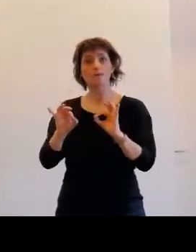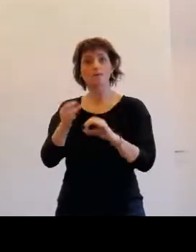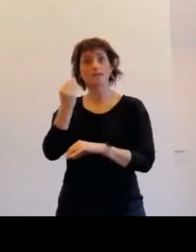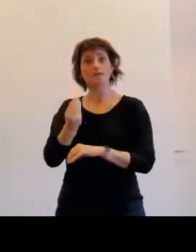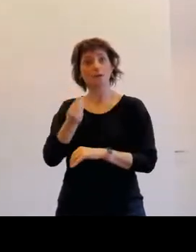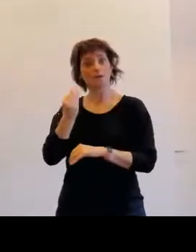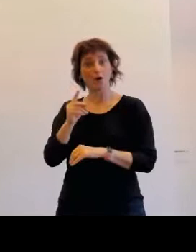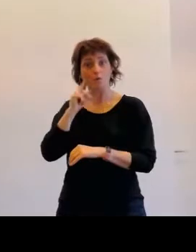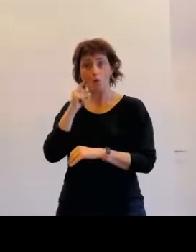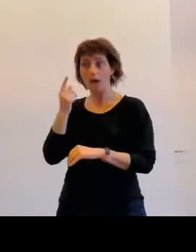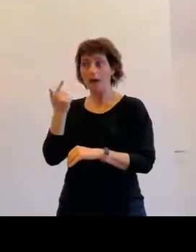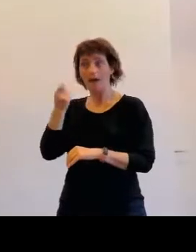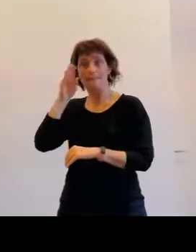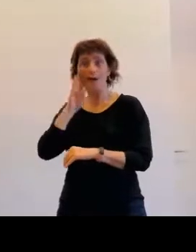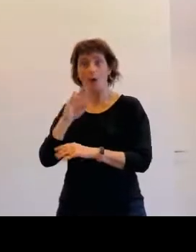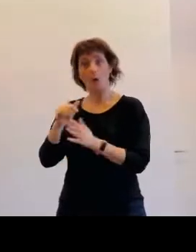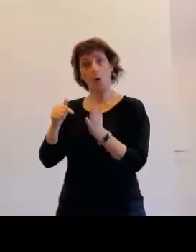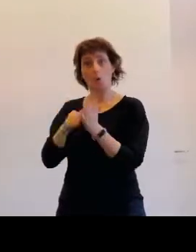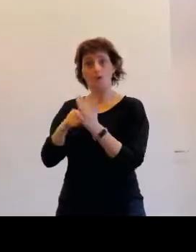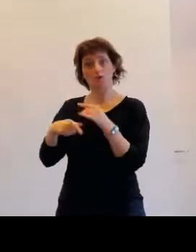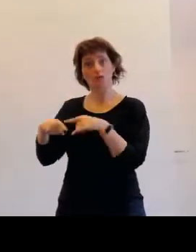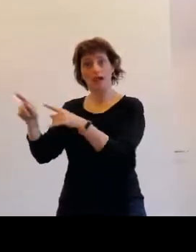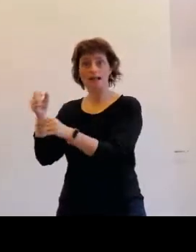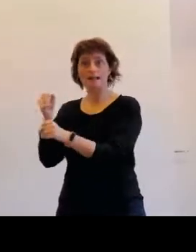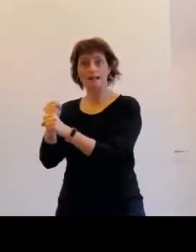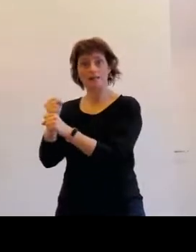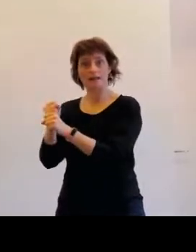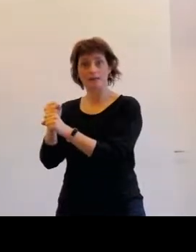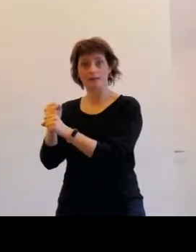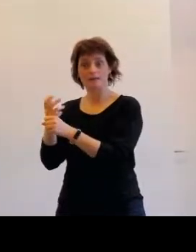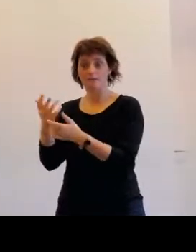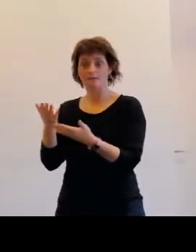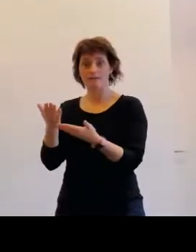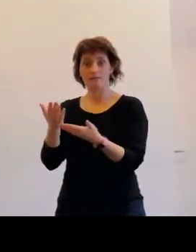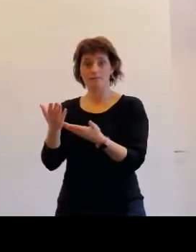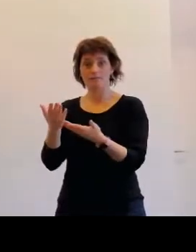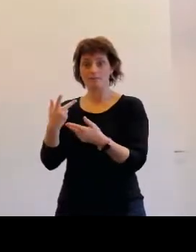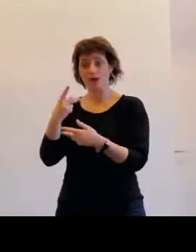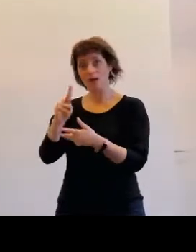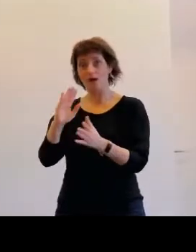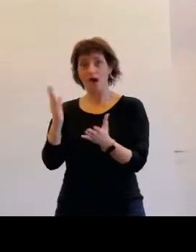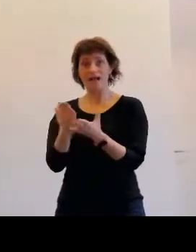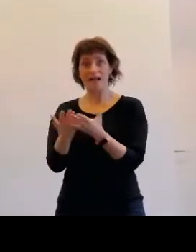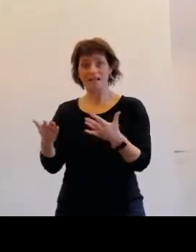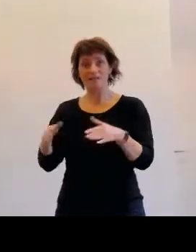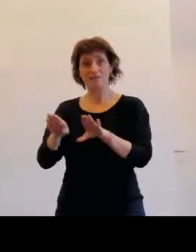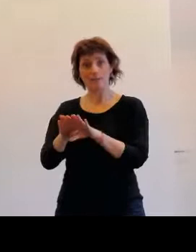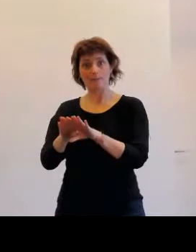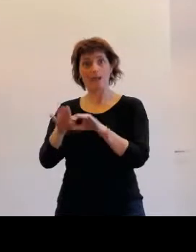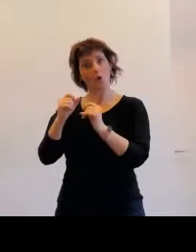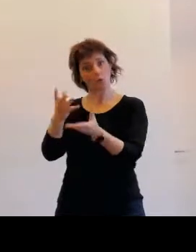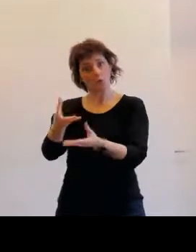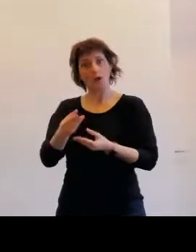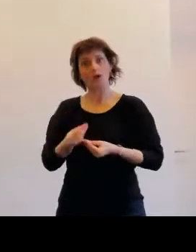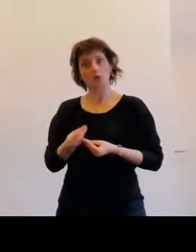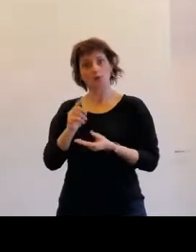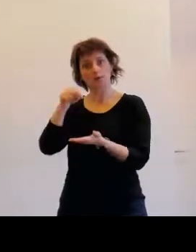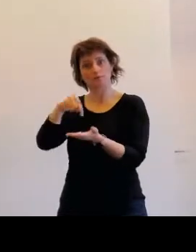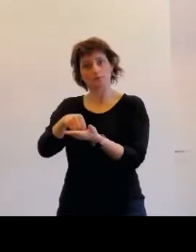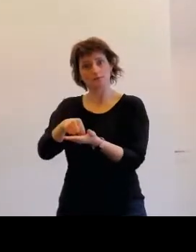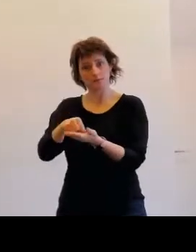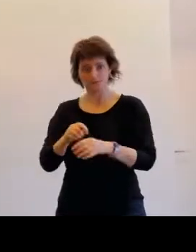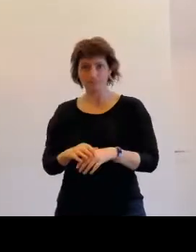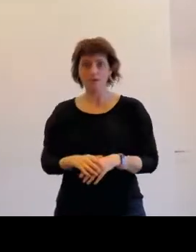tenus d'aller travailler, dizaines d'enfants dont les classes sont fermées. J'ai aussi une pensée pour nos personnels. Nous avons